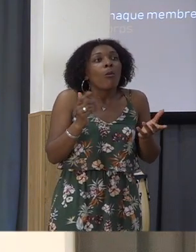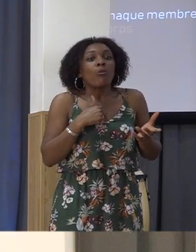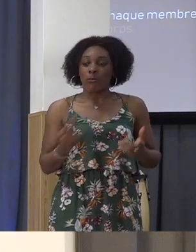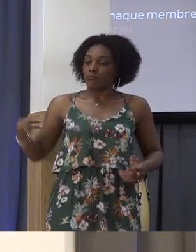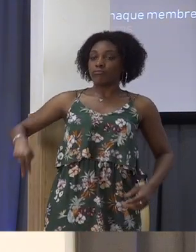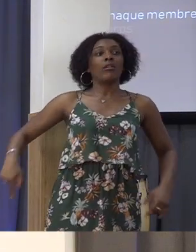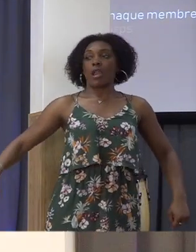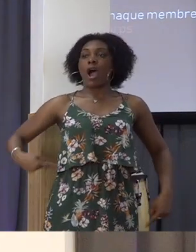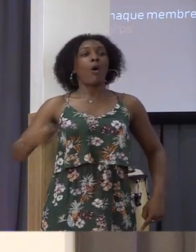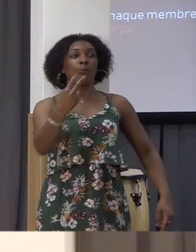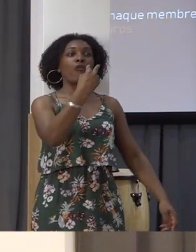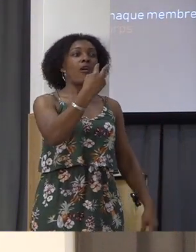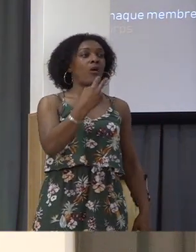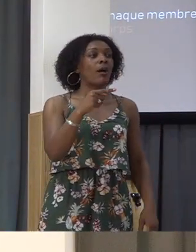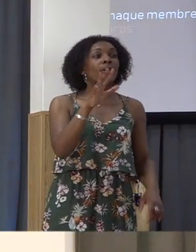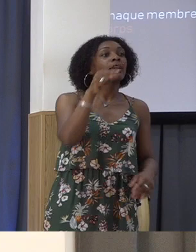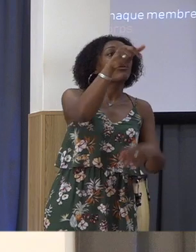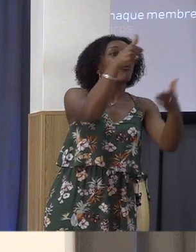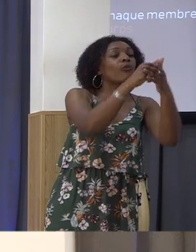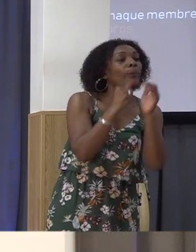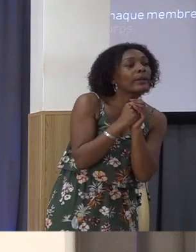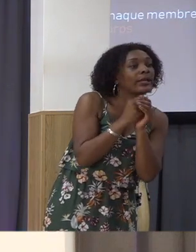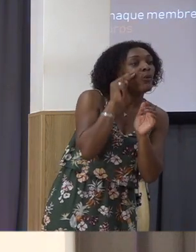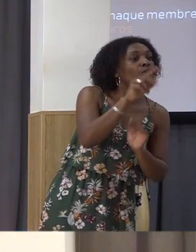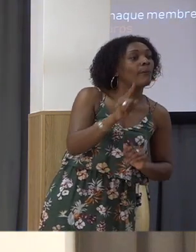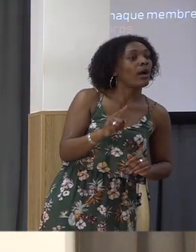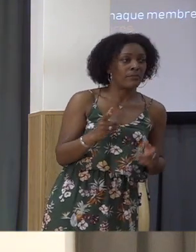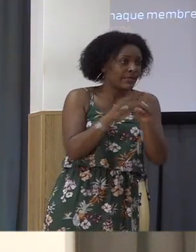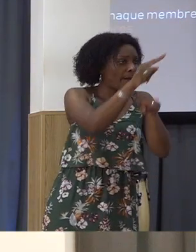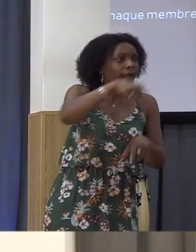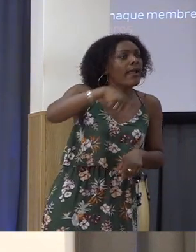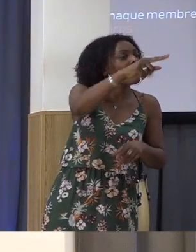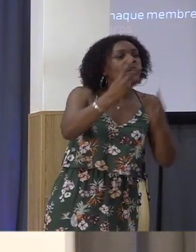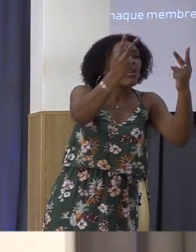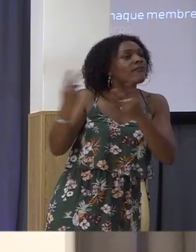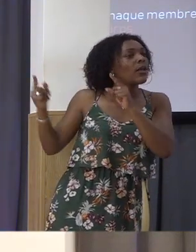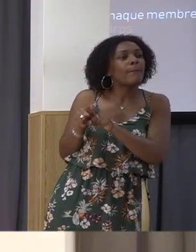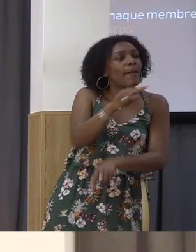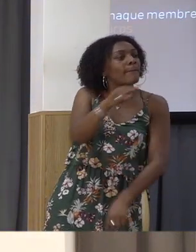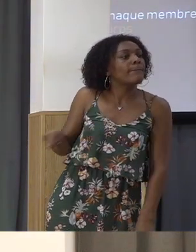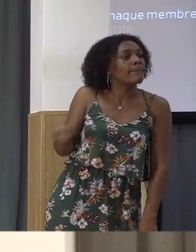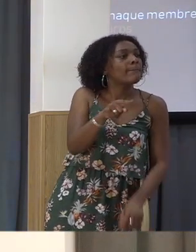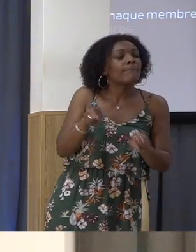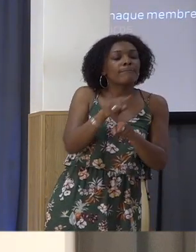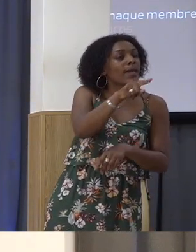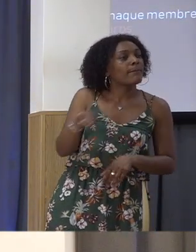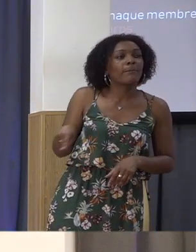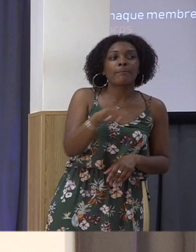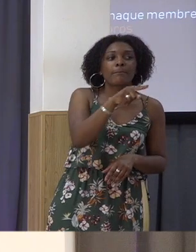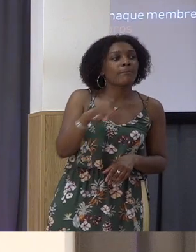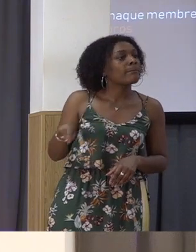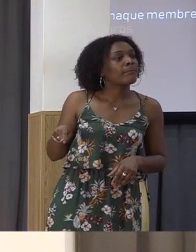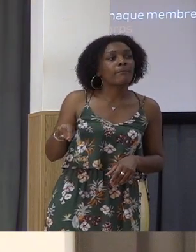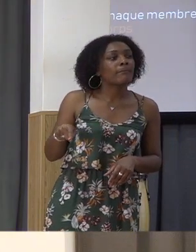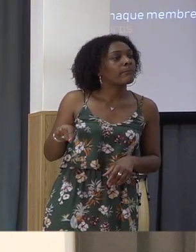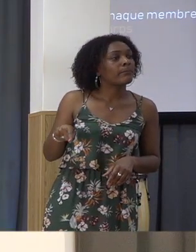valorisé. Et justement, le corps est fait de manière à ce que ceux qui se sentent moins valorisés